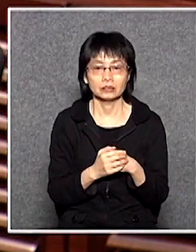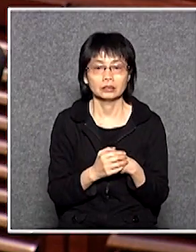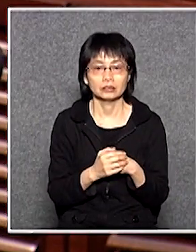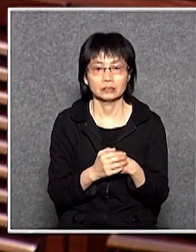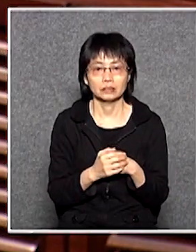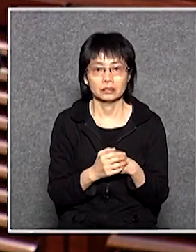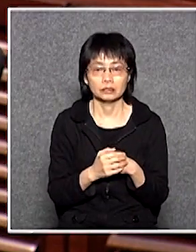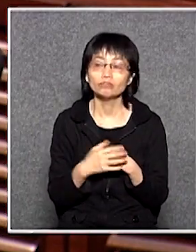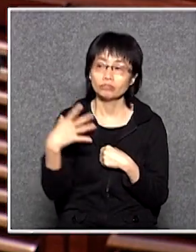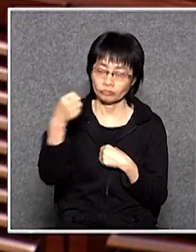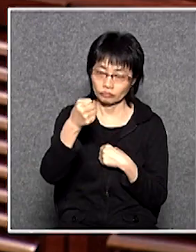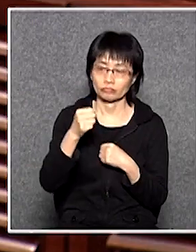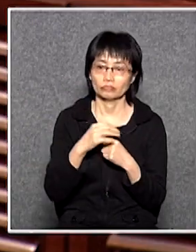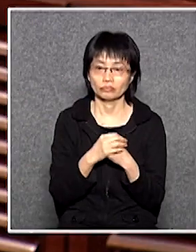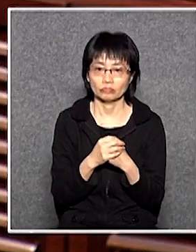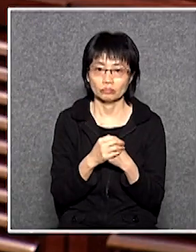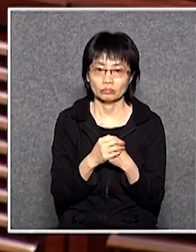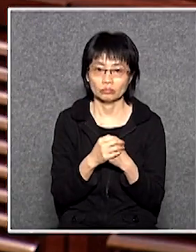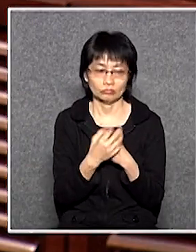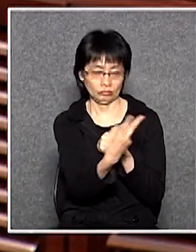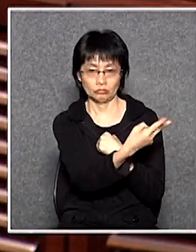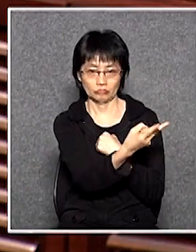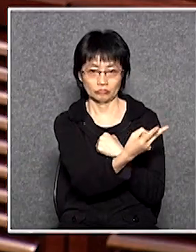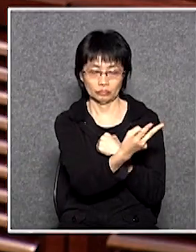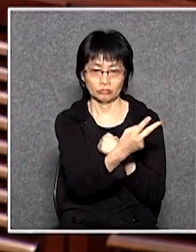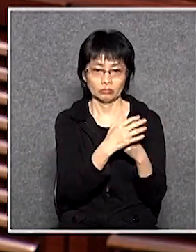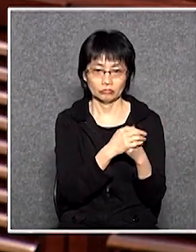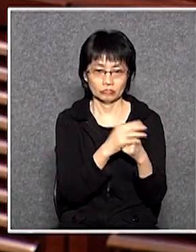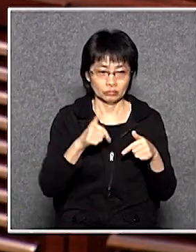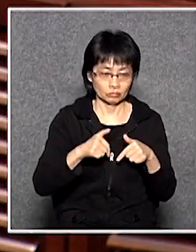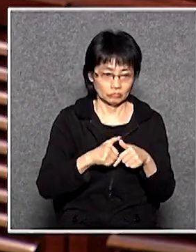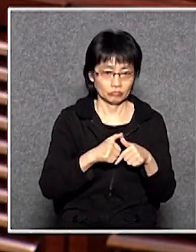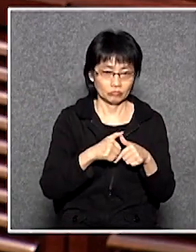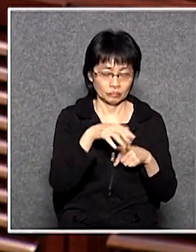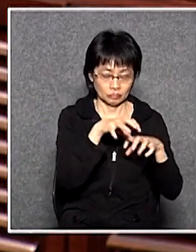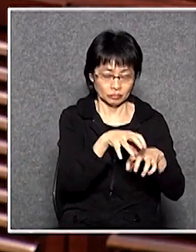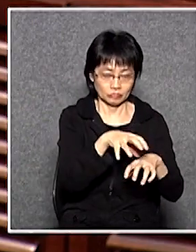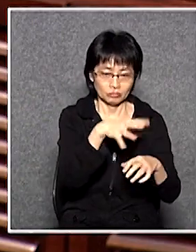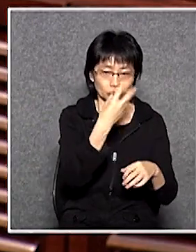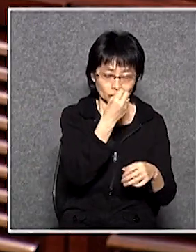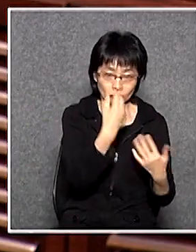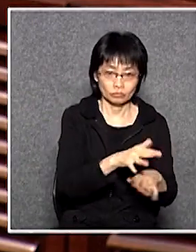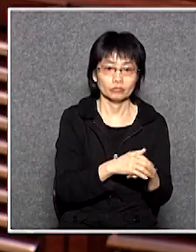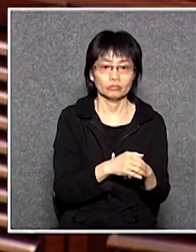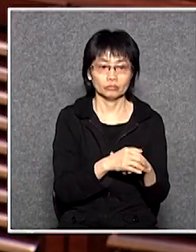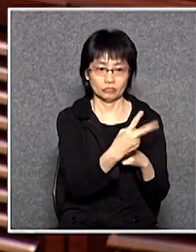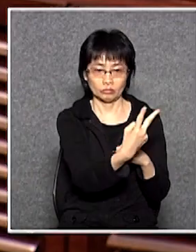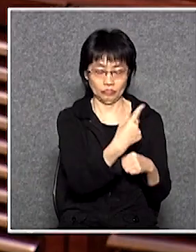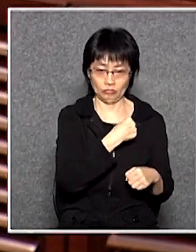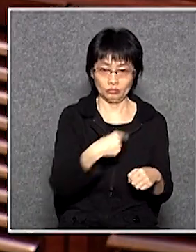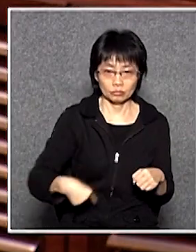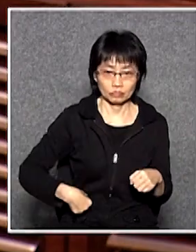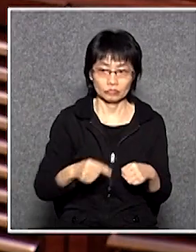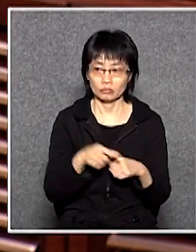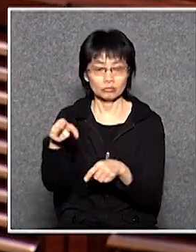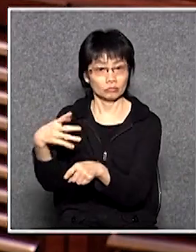主席，嗰兩位咧俾狗食咗嘅良心議員咧，佢話咧就係大主席